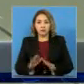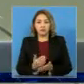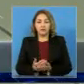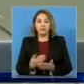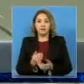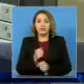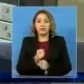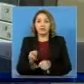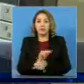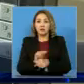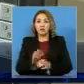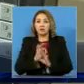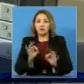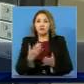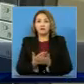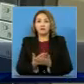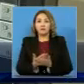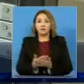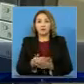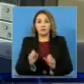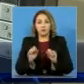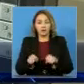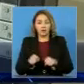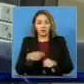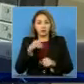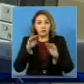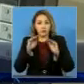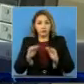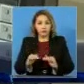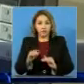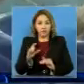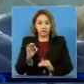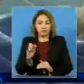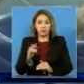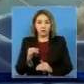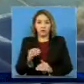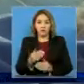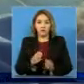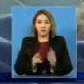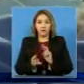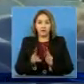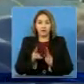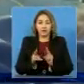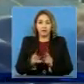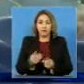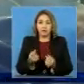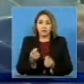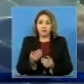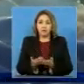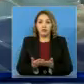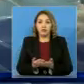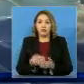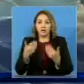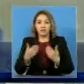данный метод не является чудесной панацеей, но он позволяет заметно уменьшить размер опухоли и прооперировать ее с минимальными последствиями